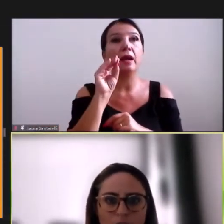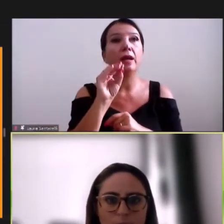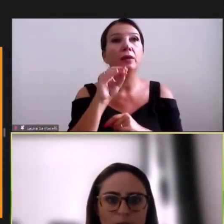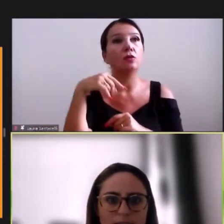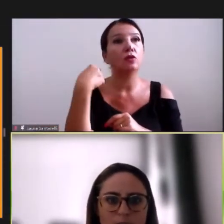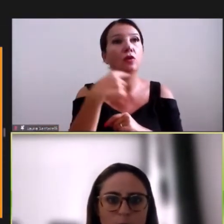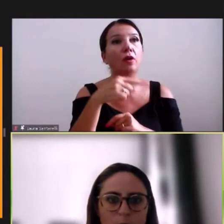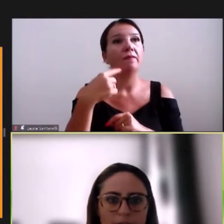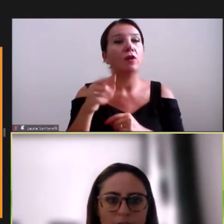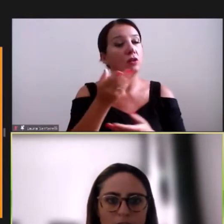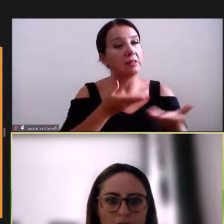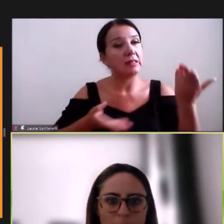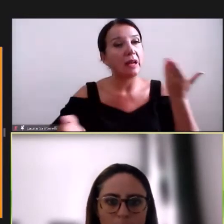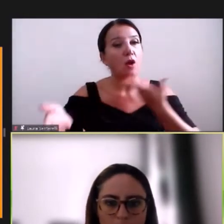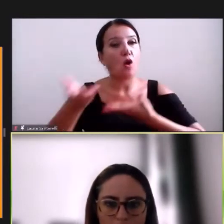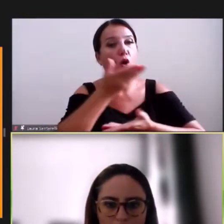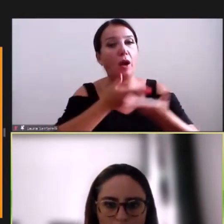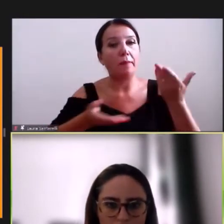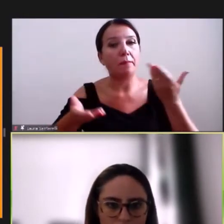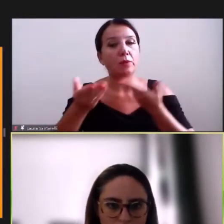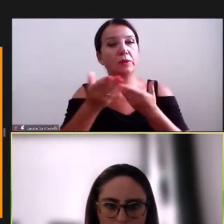vostra collaborazione